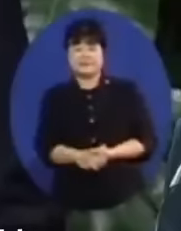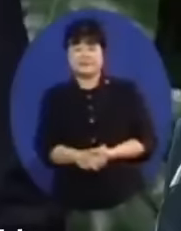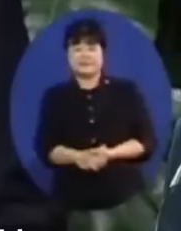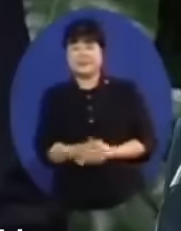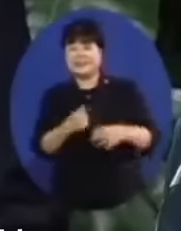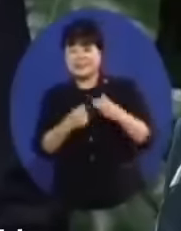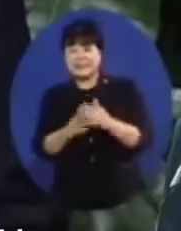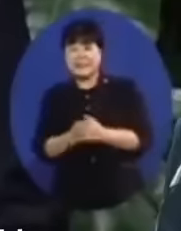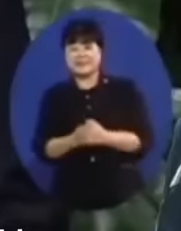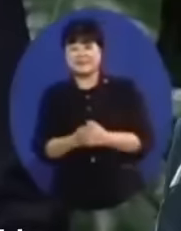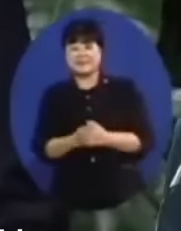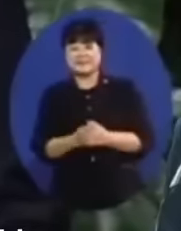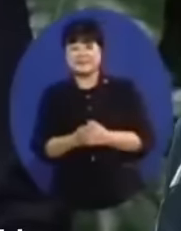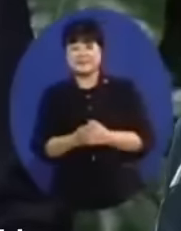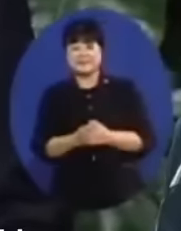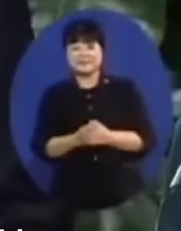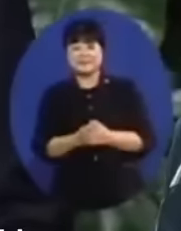그러므로